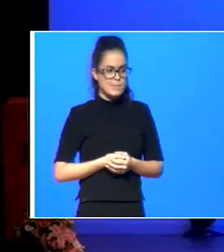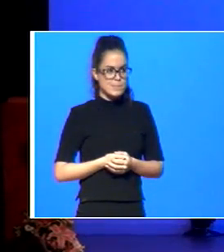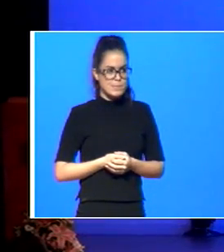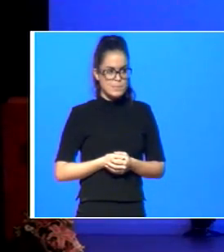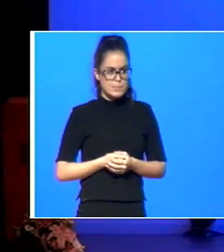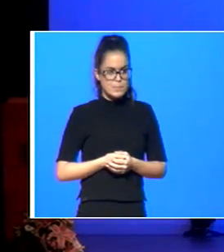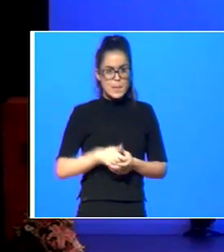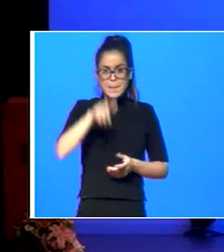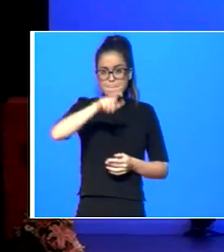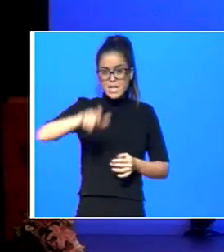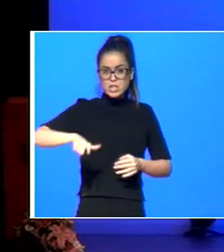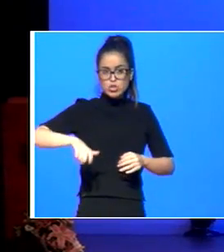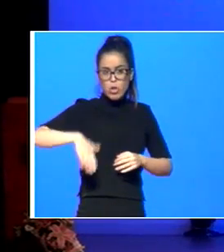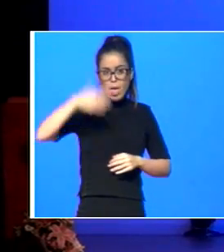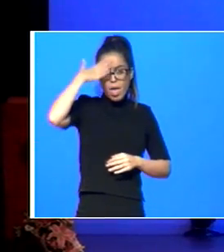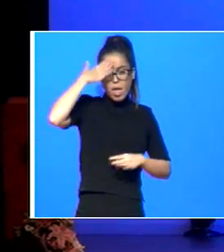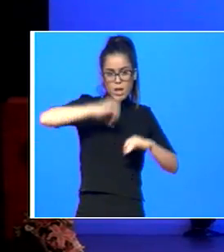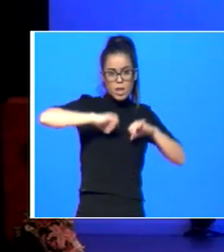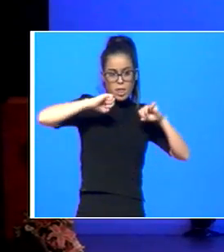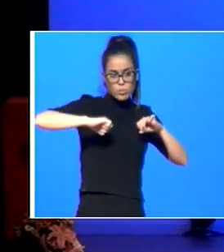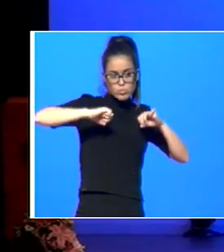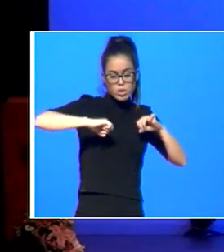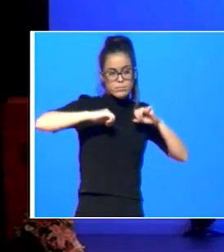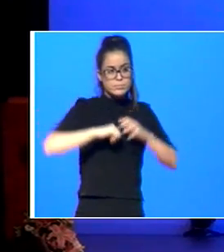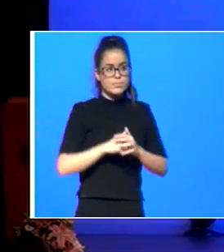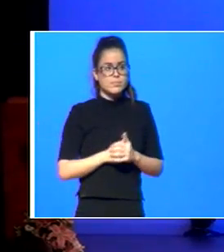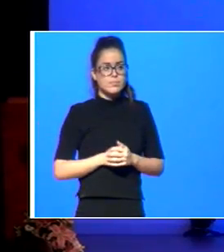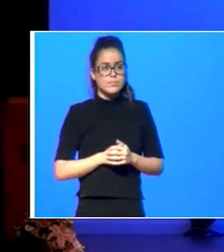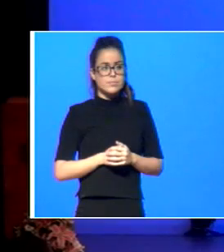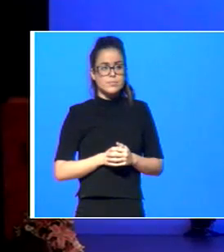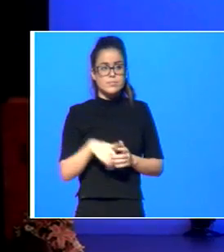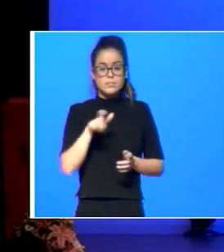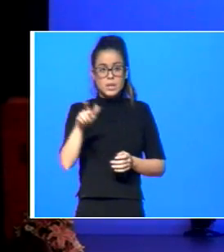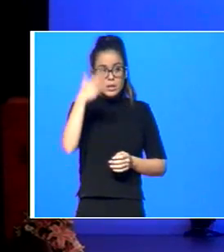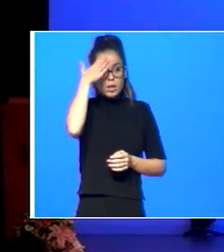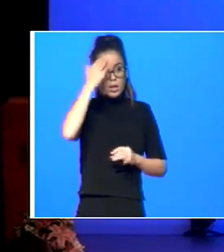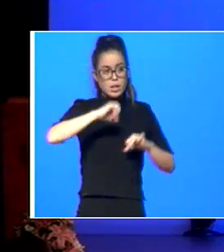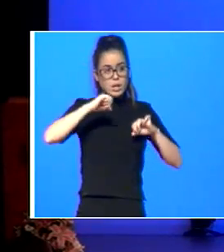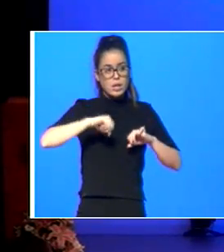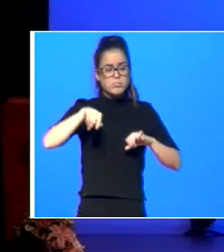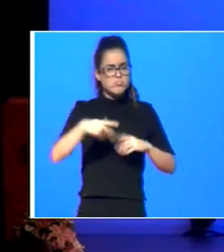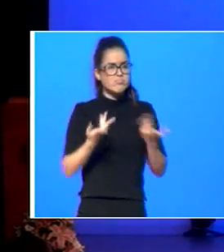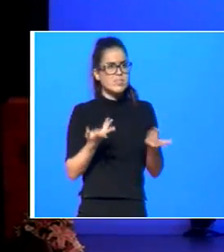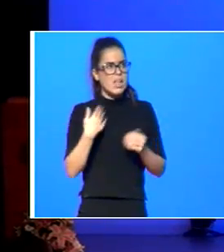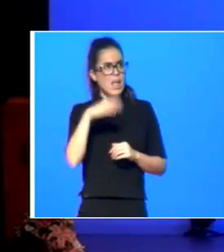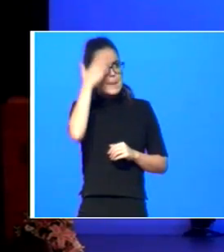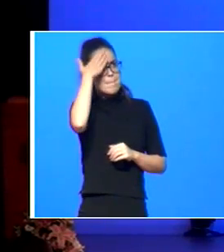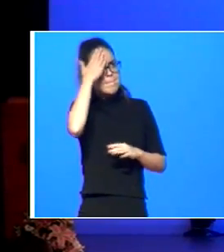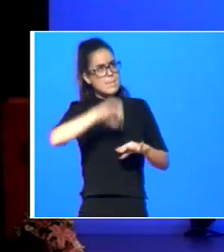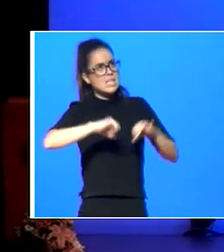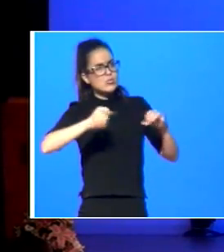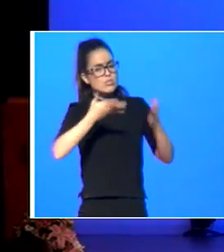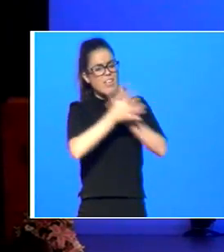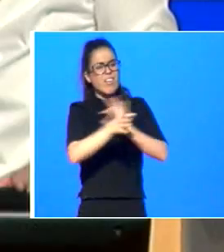pertsona nagusiak, ez da? Bueno, talde lana, pertsona nagusiak, eta hor, nagusiak esaten dutenean, esaten dut,